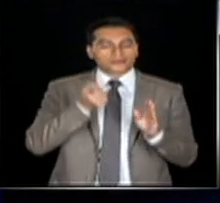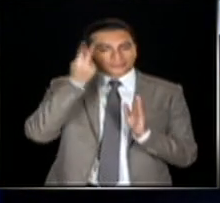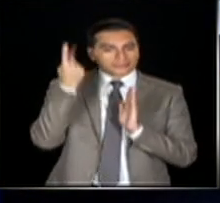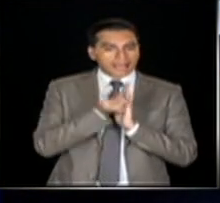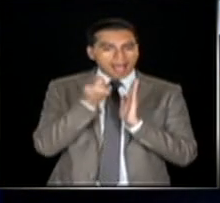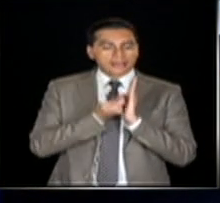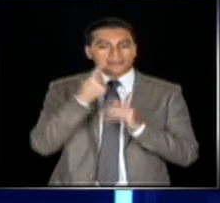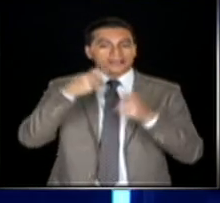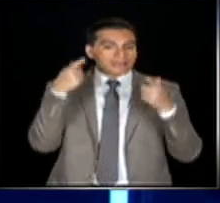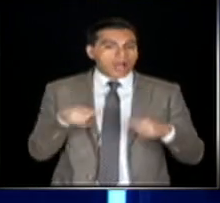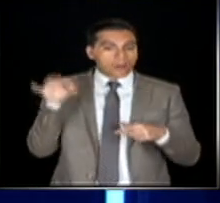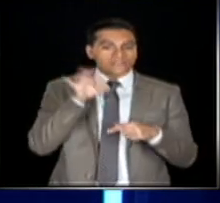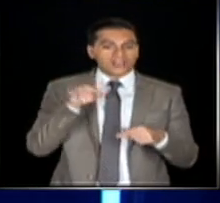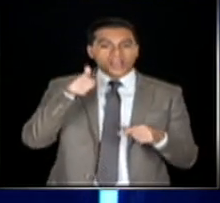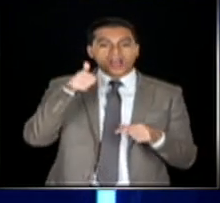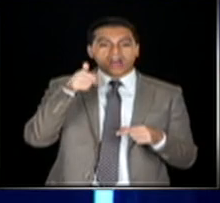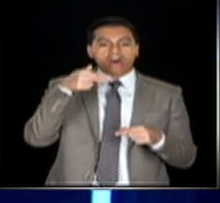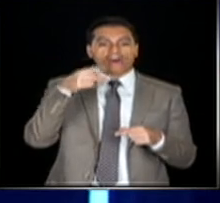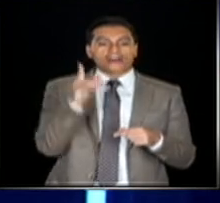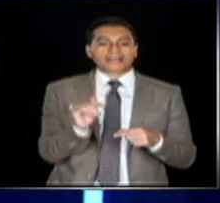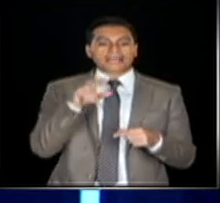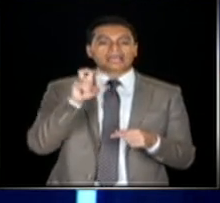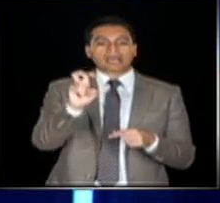كاتب اغريقي كتبها سنه